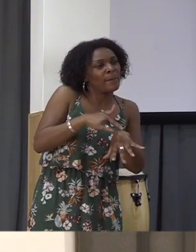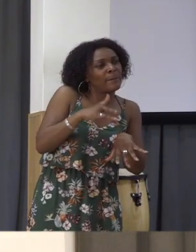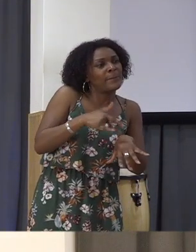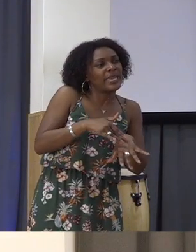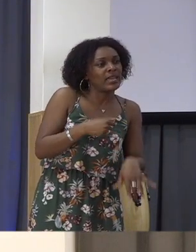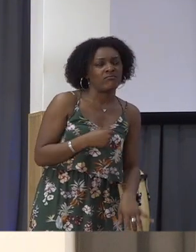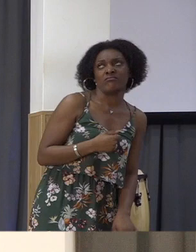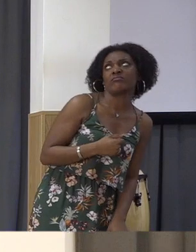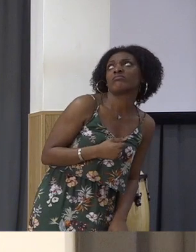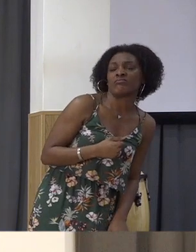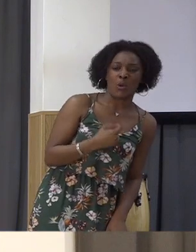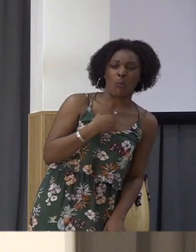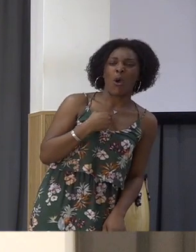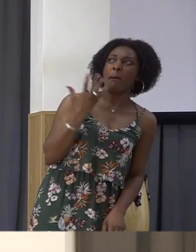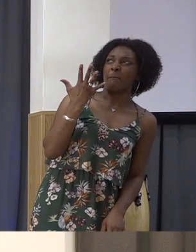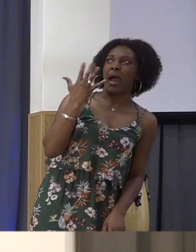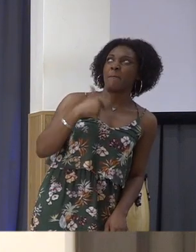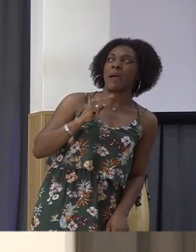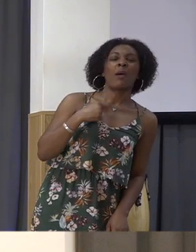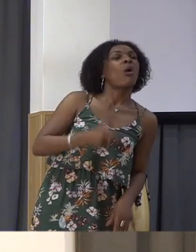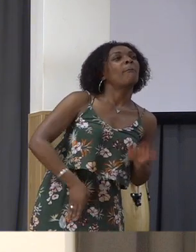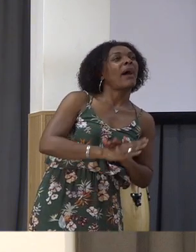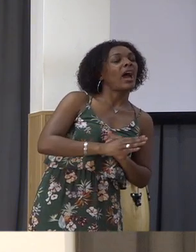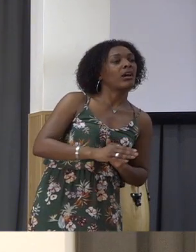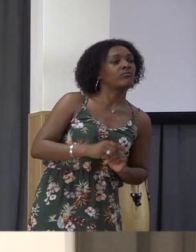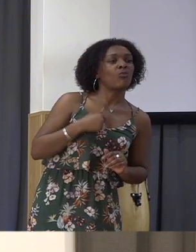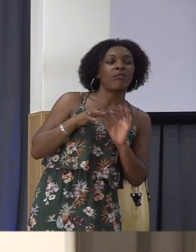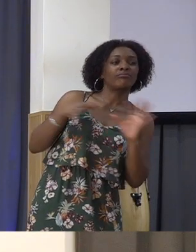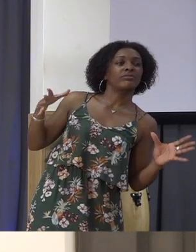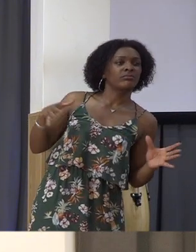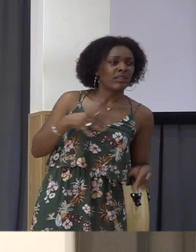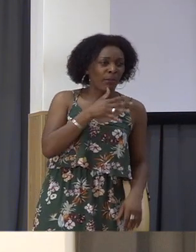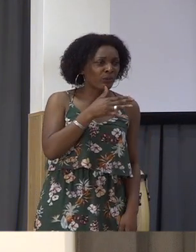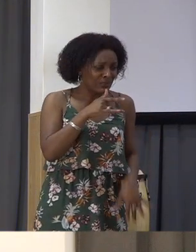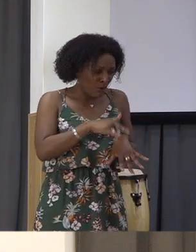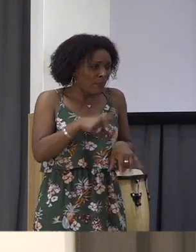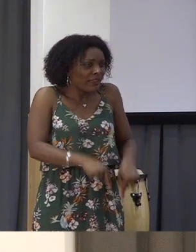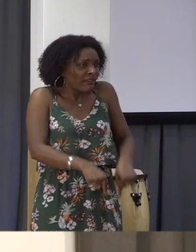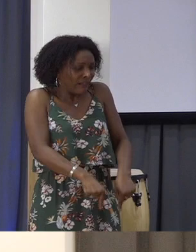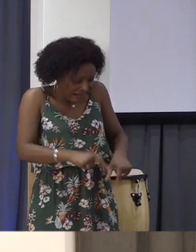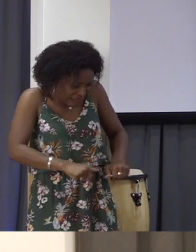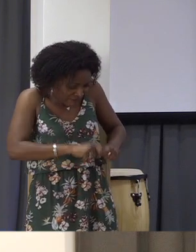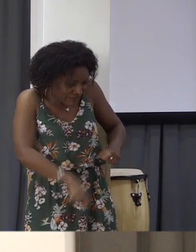pas une main, je ne suis pas du corps, ne serait-il pas du corps pour cela?